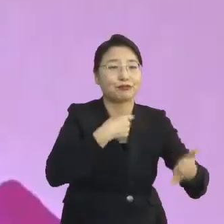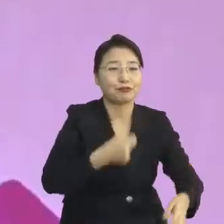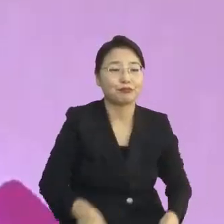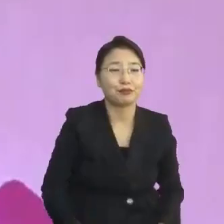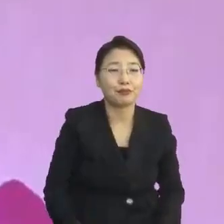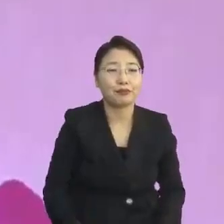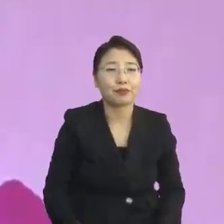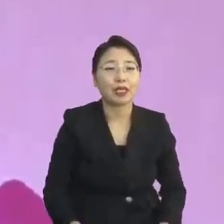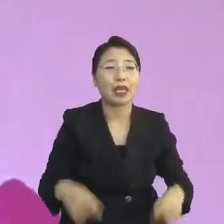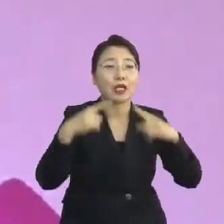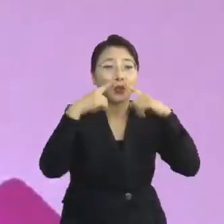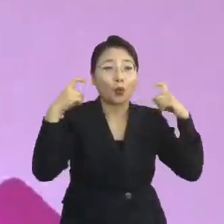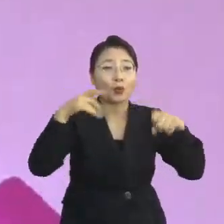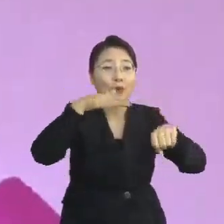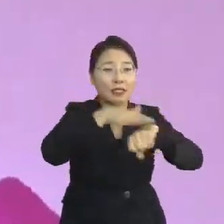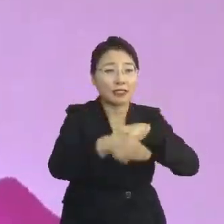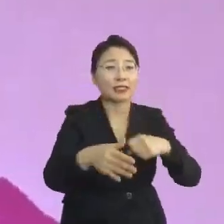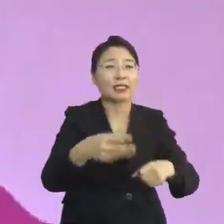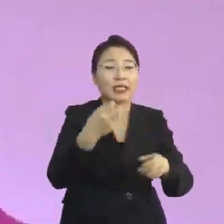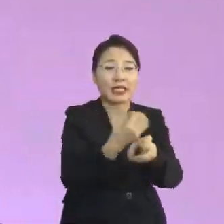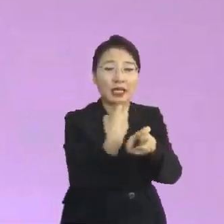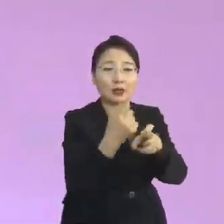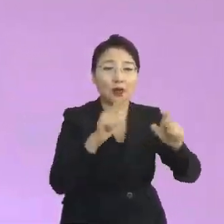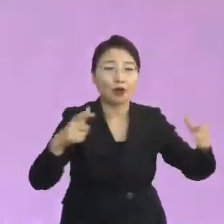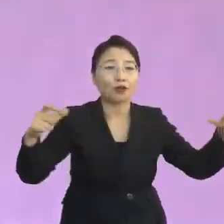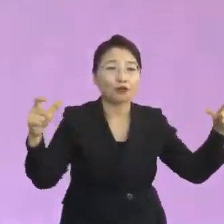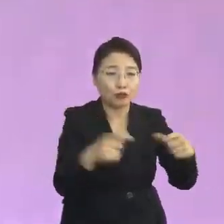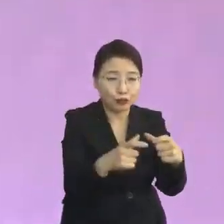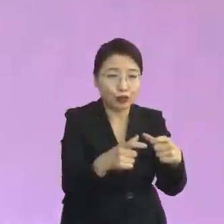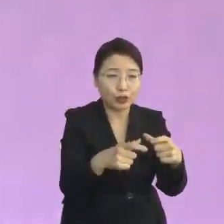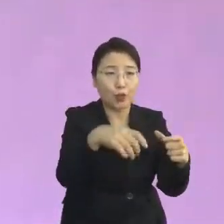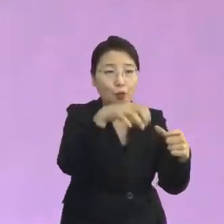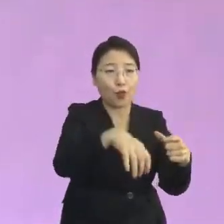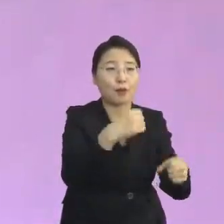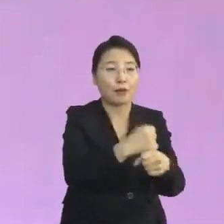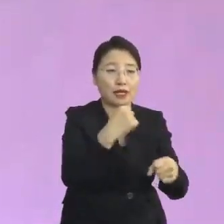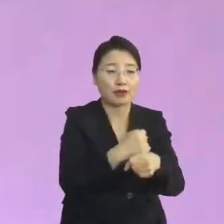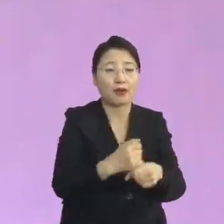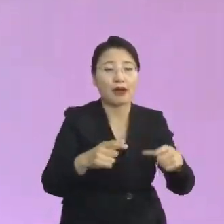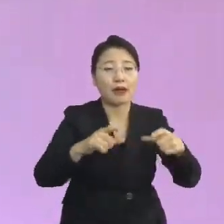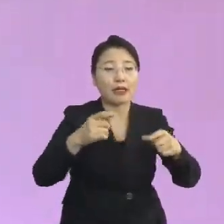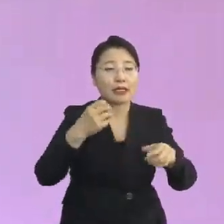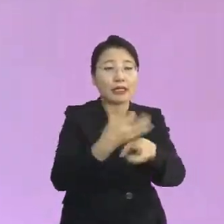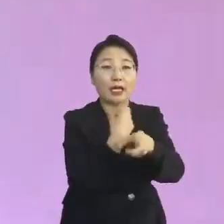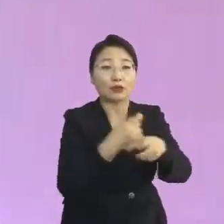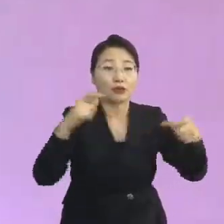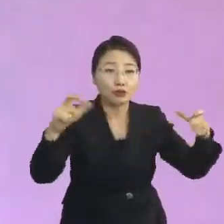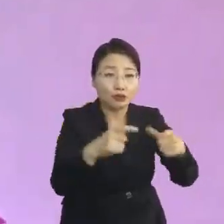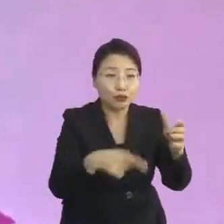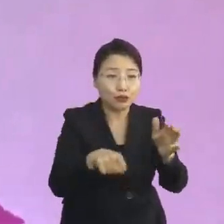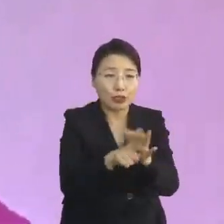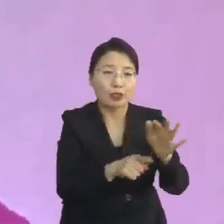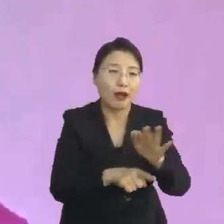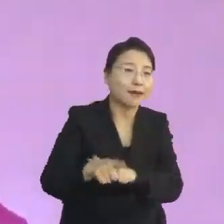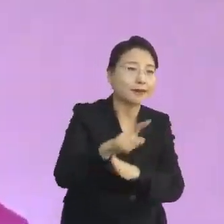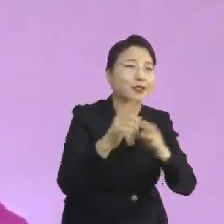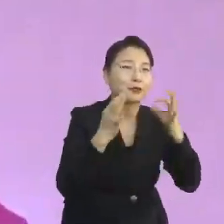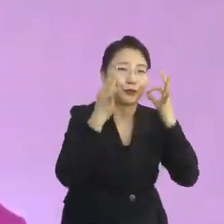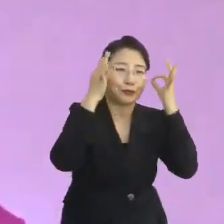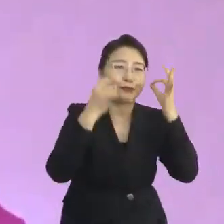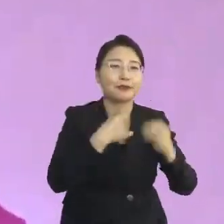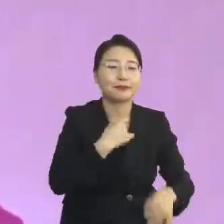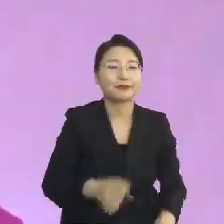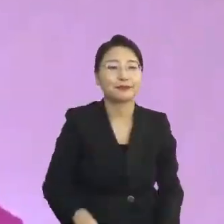또한 동대문형 탄소중립 플랫폼을 만들어 저탄소 생활 기반 조성에 앞장서 나가도록